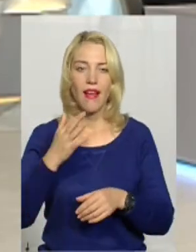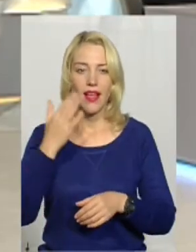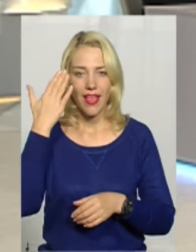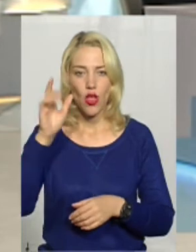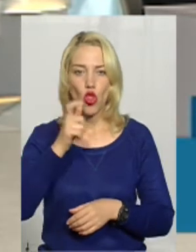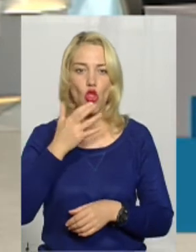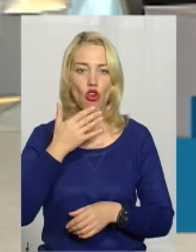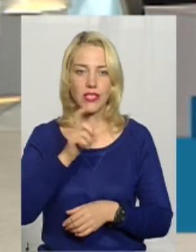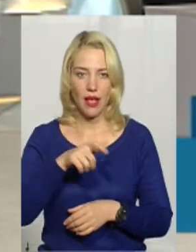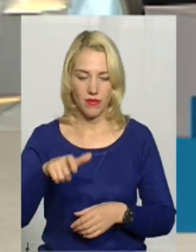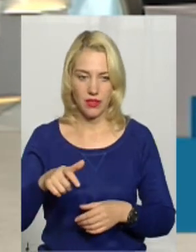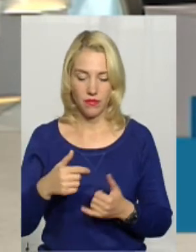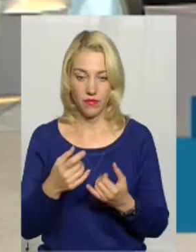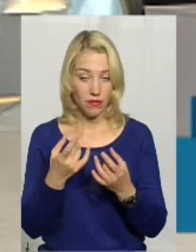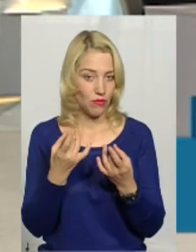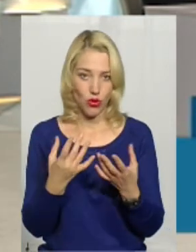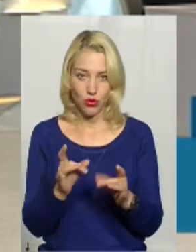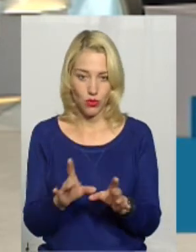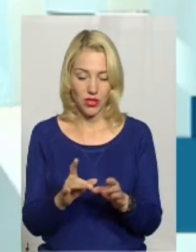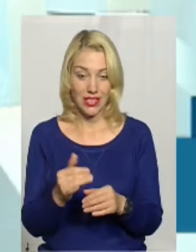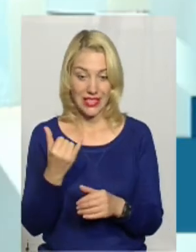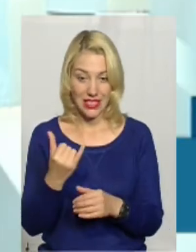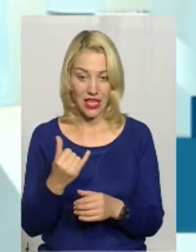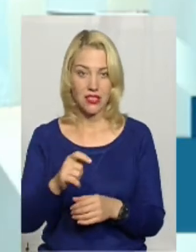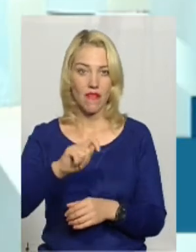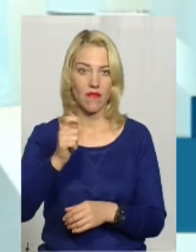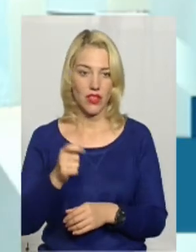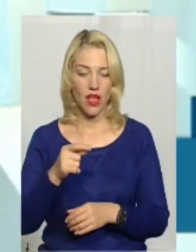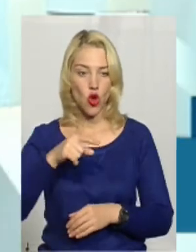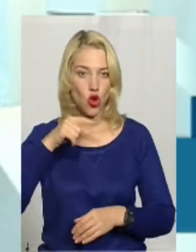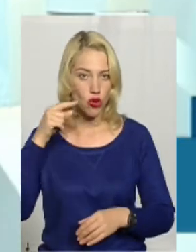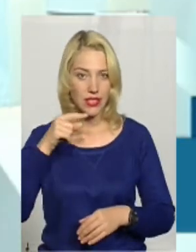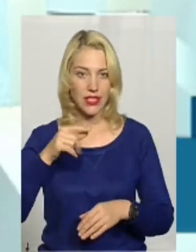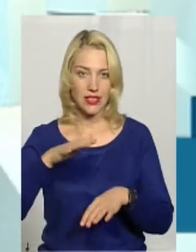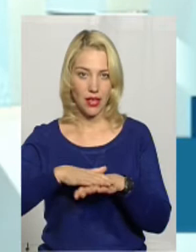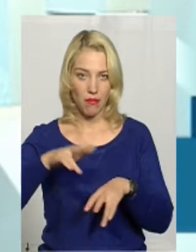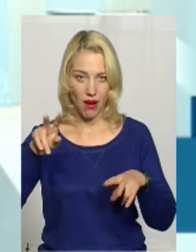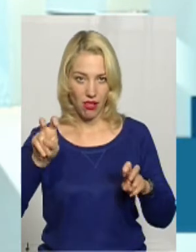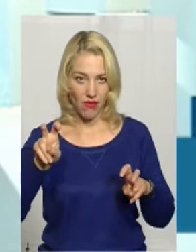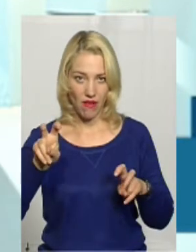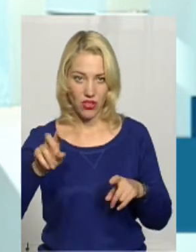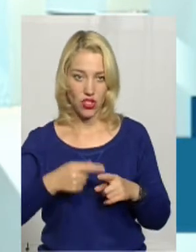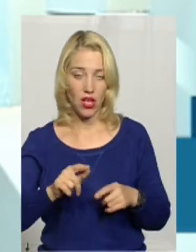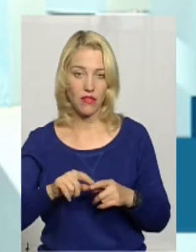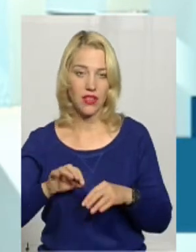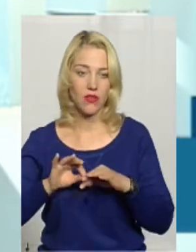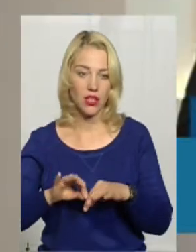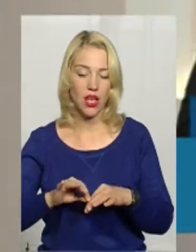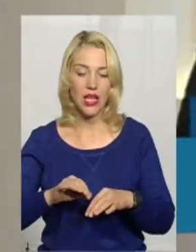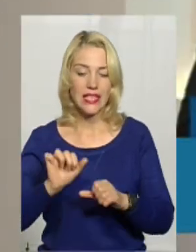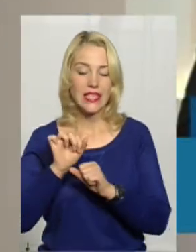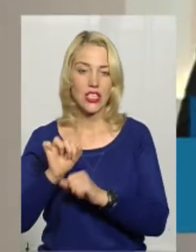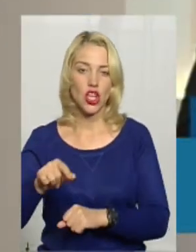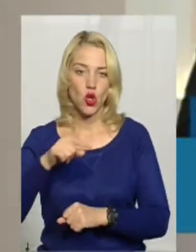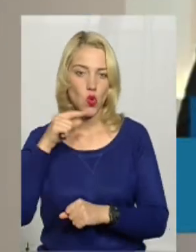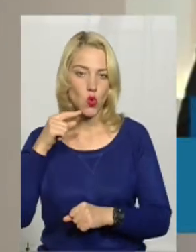просто пояснюється. Дивіться, у нас сьогодні йде війна. Сьогодні російський брат, в кавичках, захищає рускоязичний, захищає